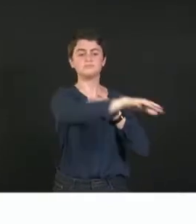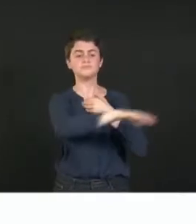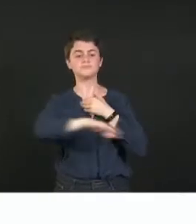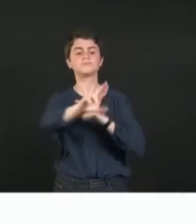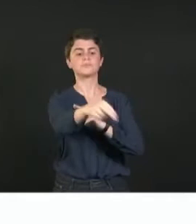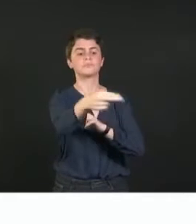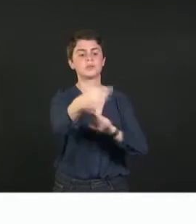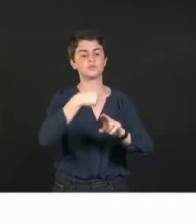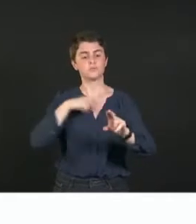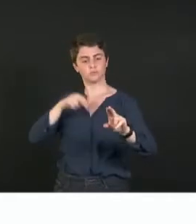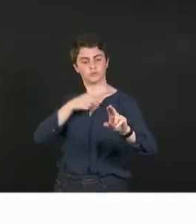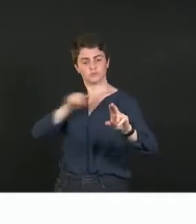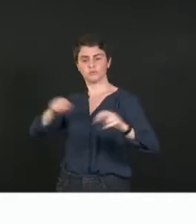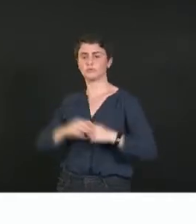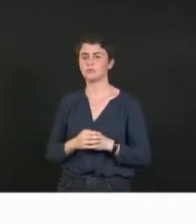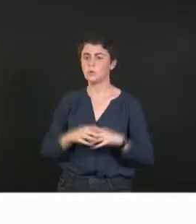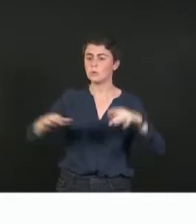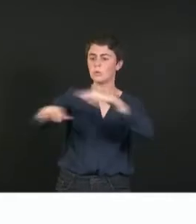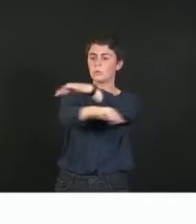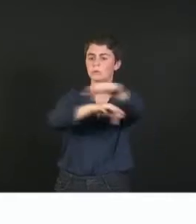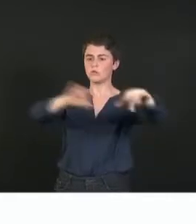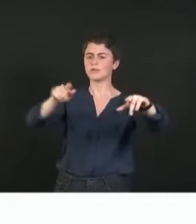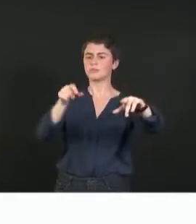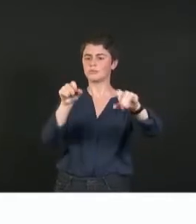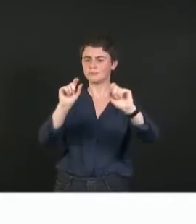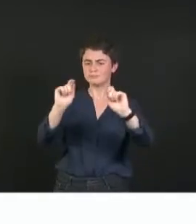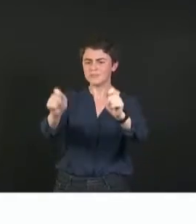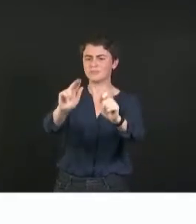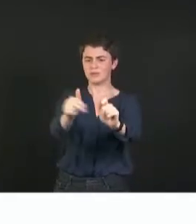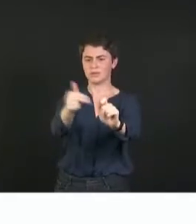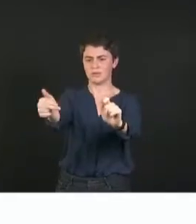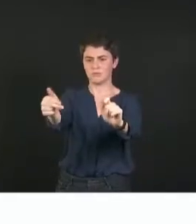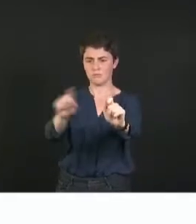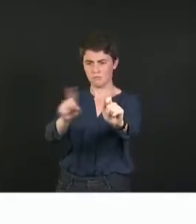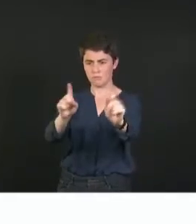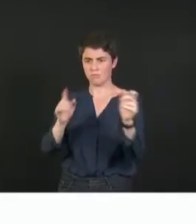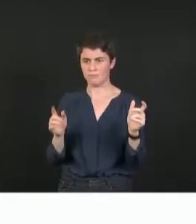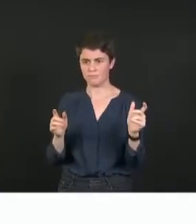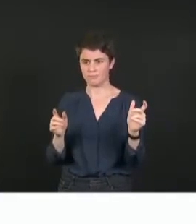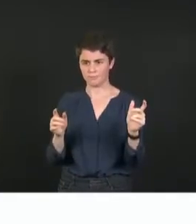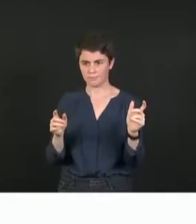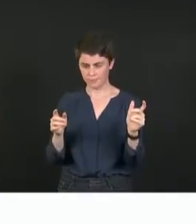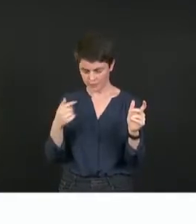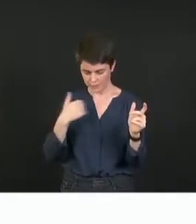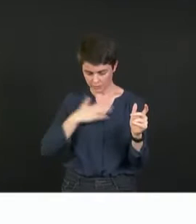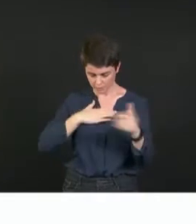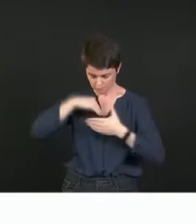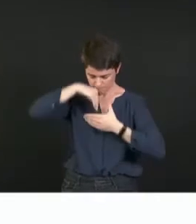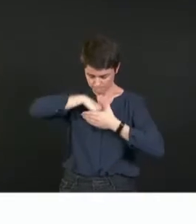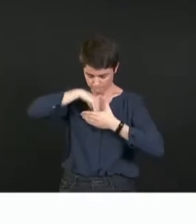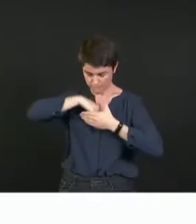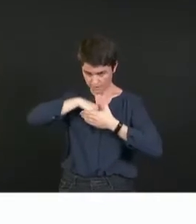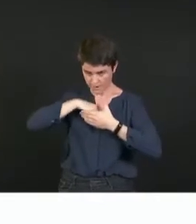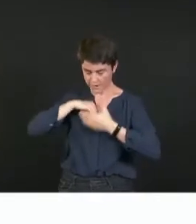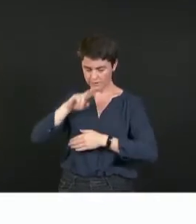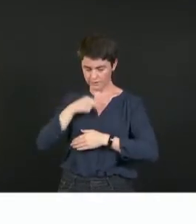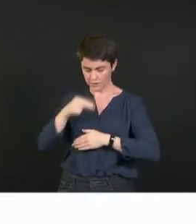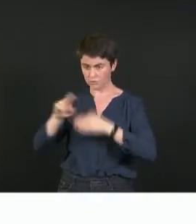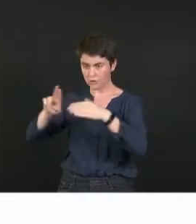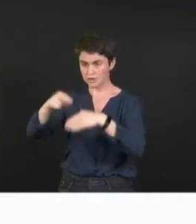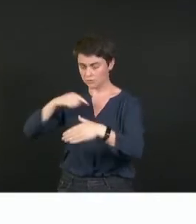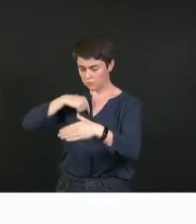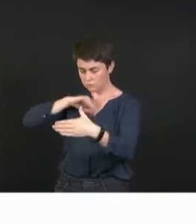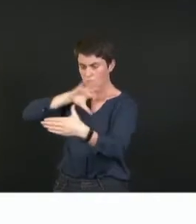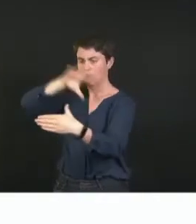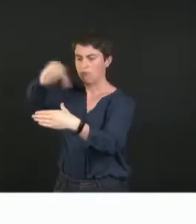l'environnement, l'environnement qui est l'environnement de l'homme, mais qui est une part de nous. Alors comment, finalement,